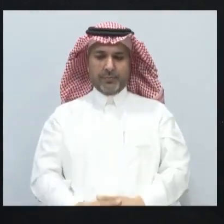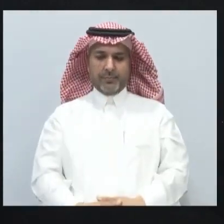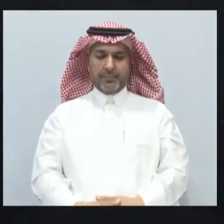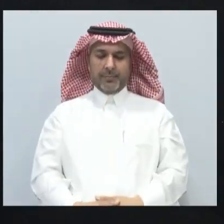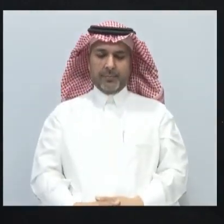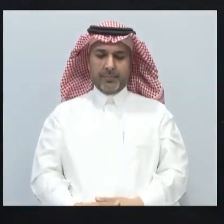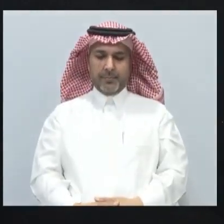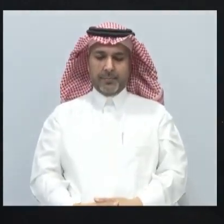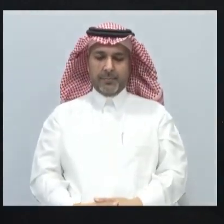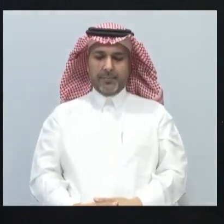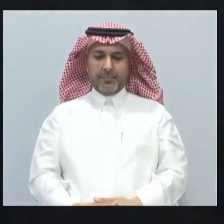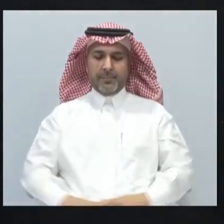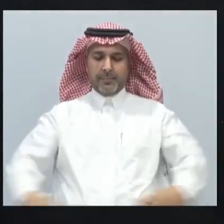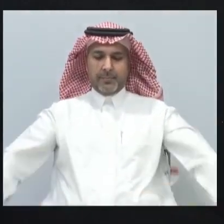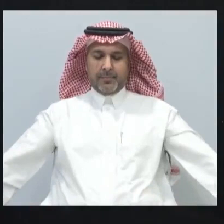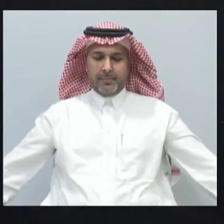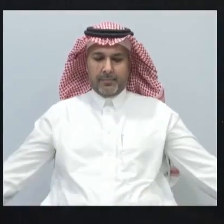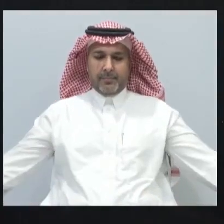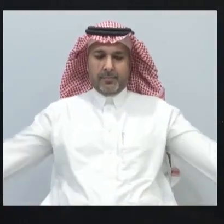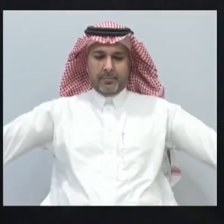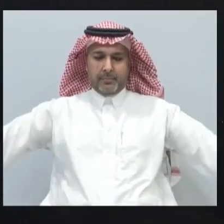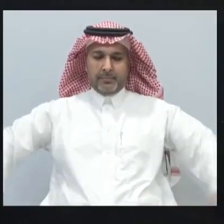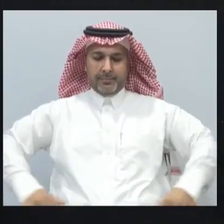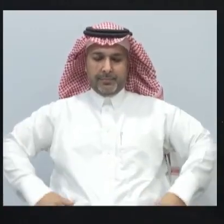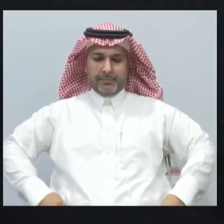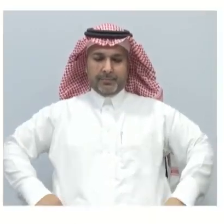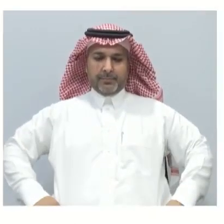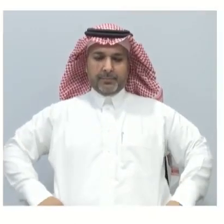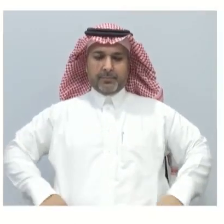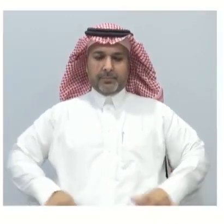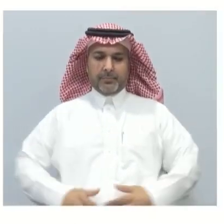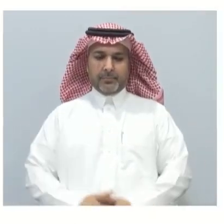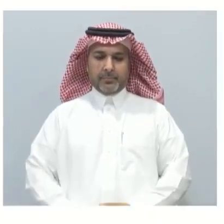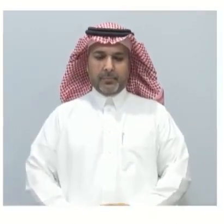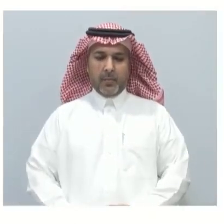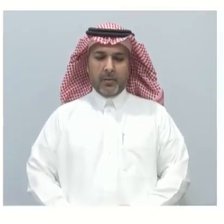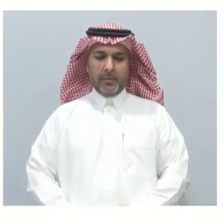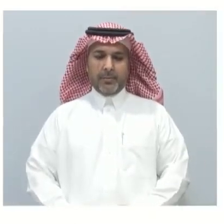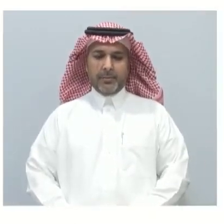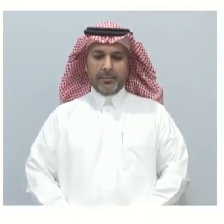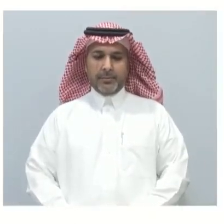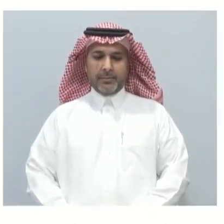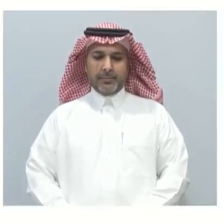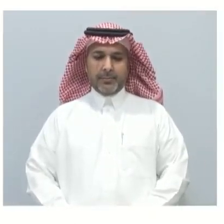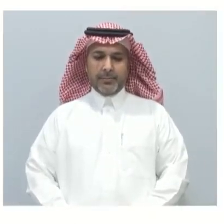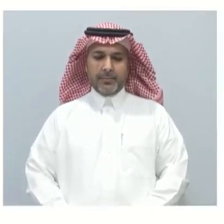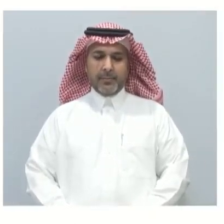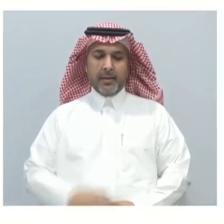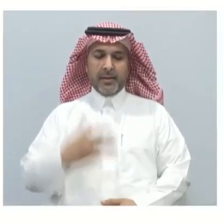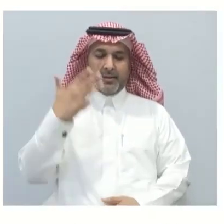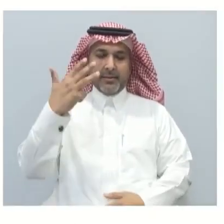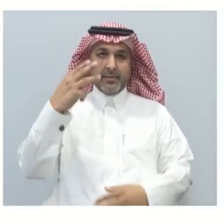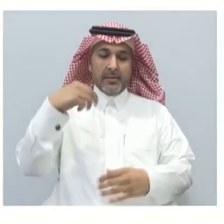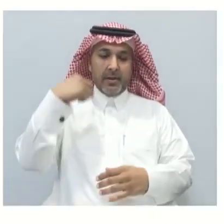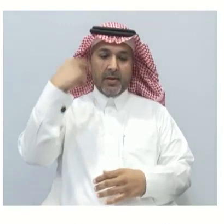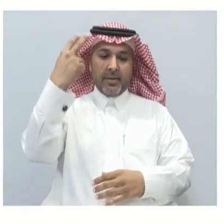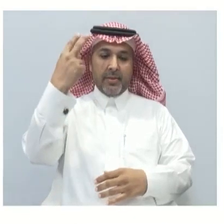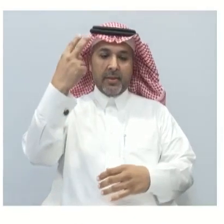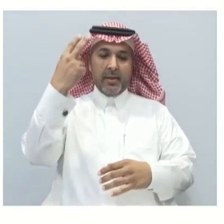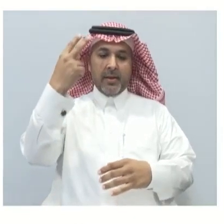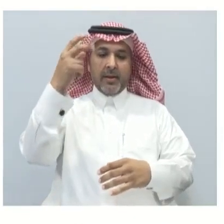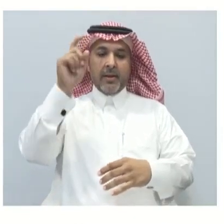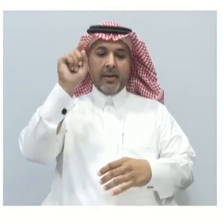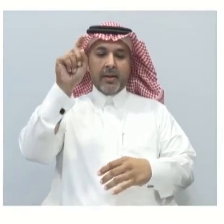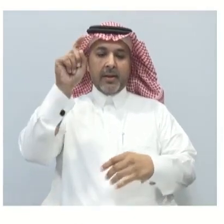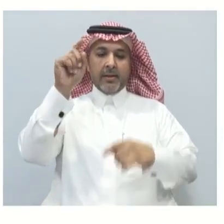الهدف الرئيسي ان احنا نوحد الاساس خلينا نشوف فقره ب مع بعض 9 اس ا اكس ناقص 1 يساوي 3